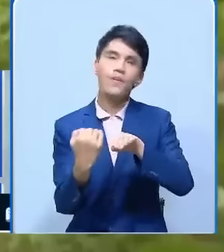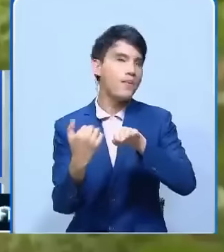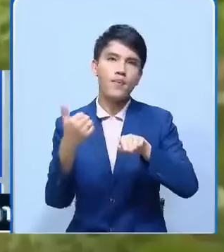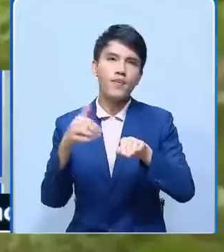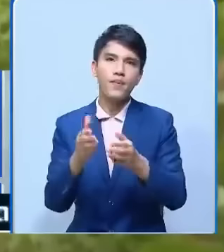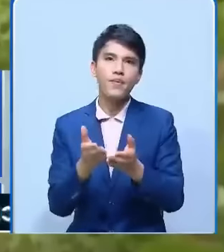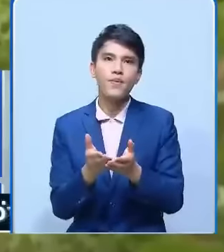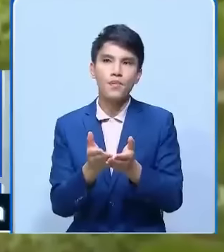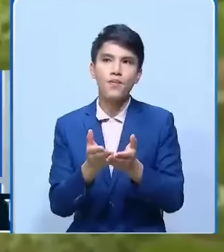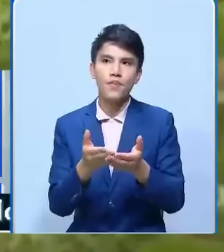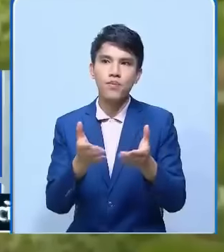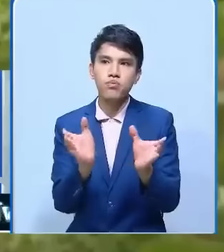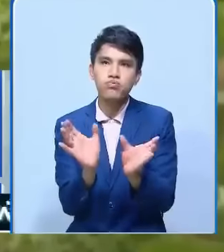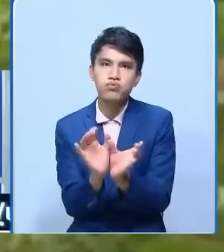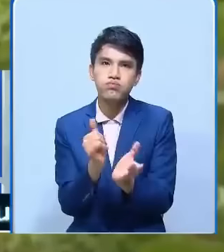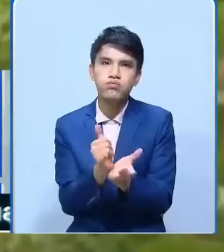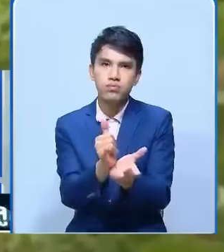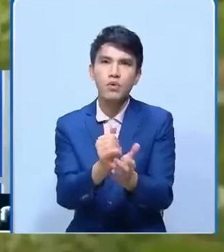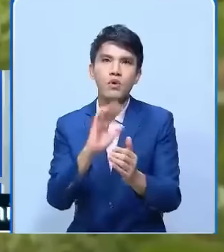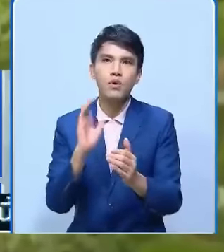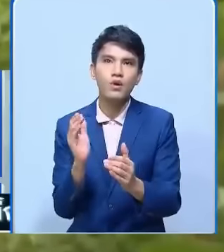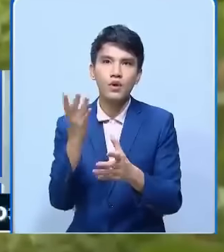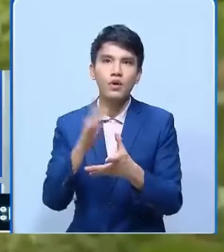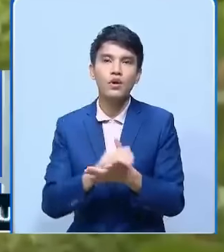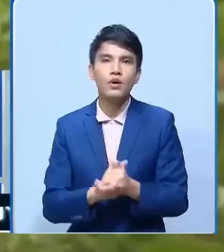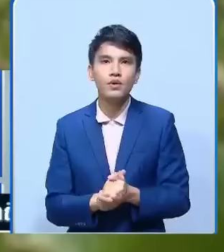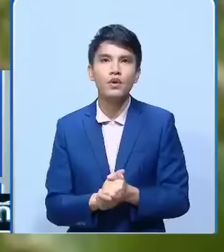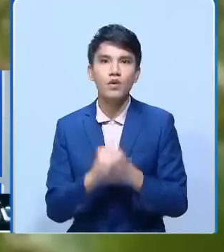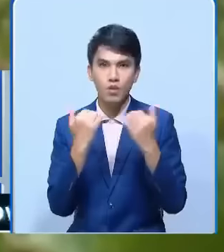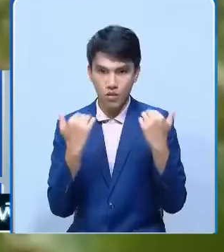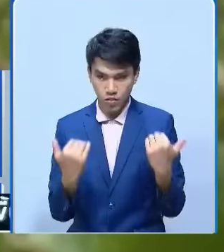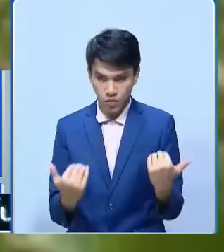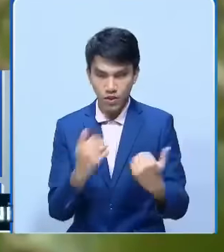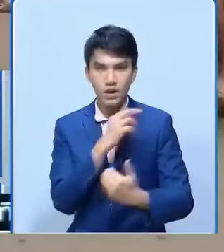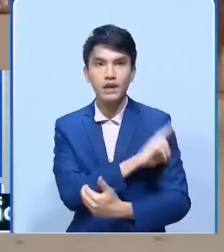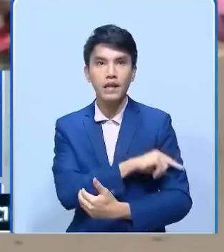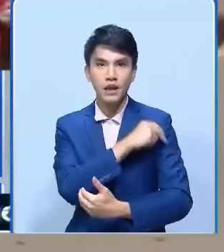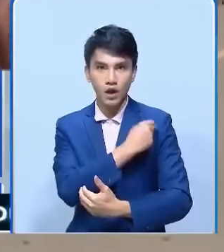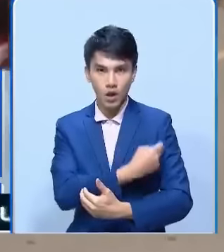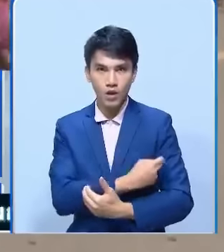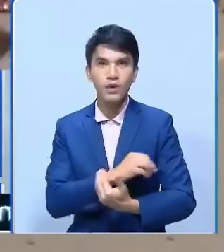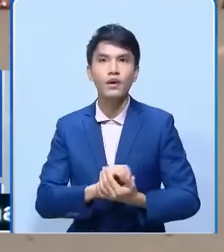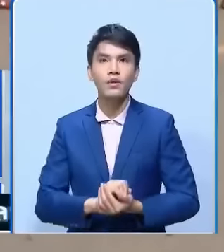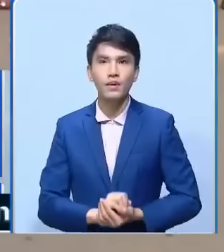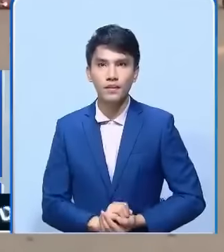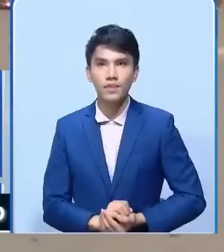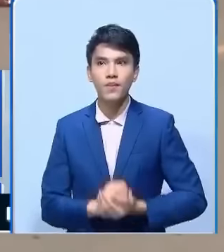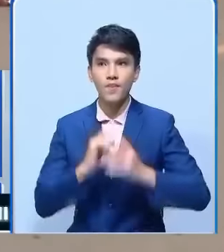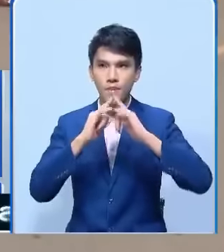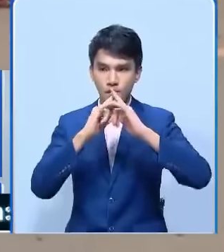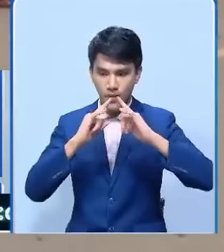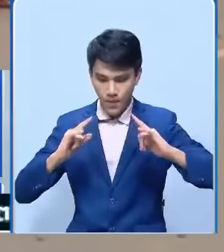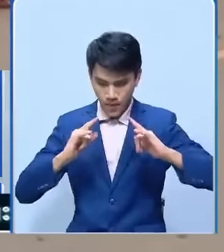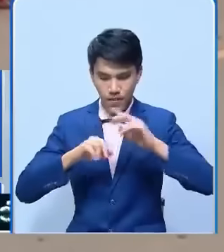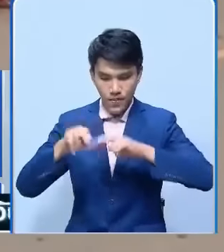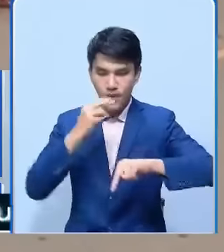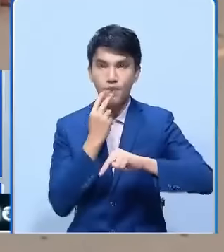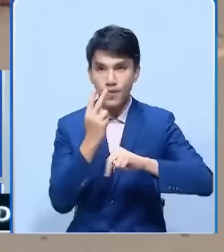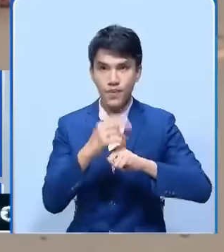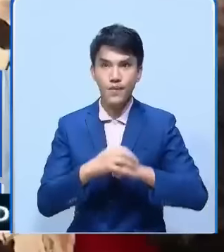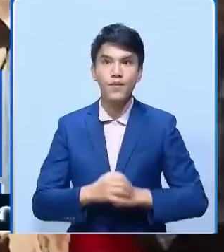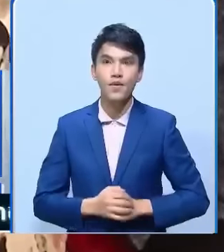กระมังออกมารับสิ่งของช่วยเหลือครับขณะที่วันนี้ทีมแพทย์จากโรงพยาบาลศรีสังวรได้มากางเต็นท์ตรวจสุขภาพให้กับชาวบ้านในชุมช